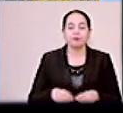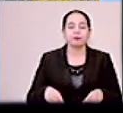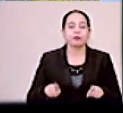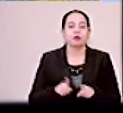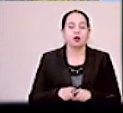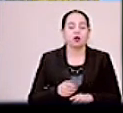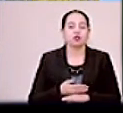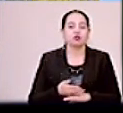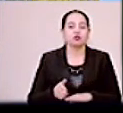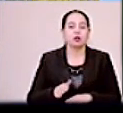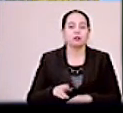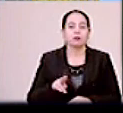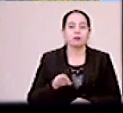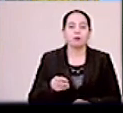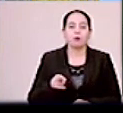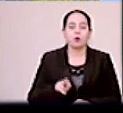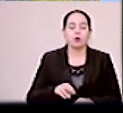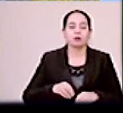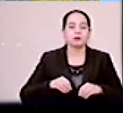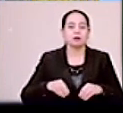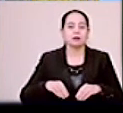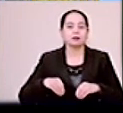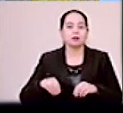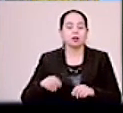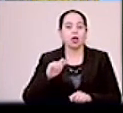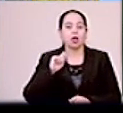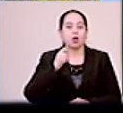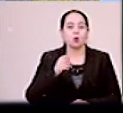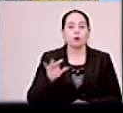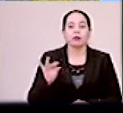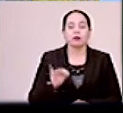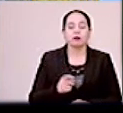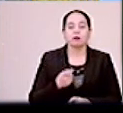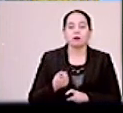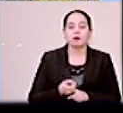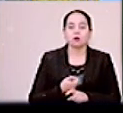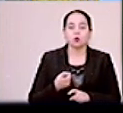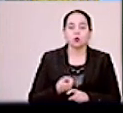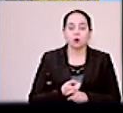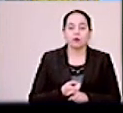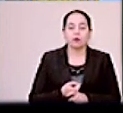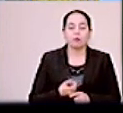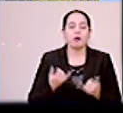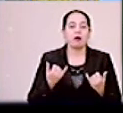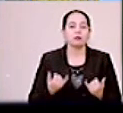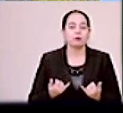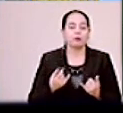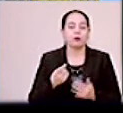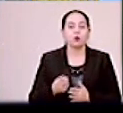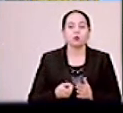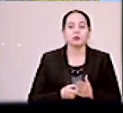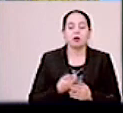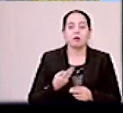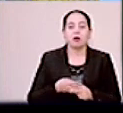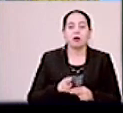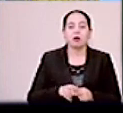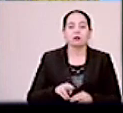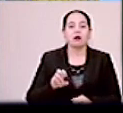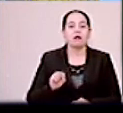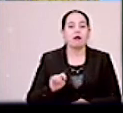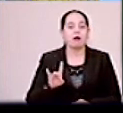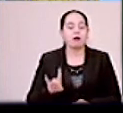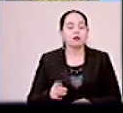такая часть поля, засеяна луком и картофелем. Ну а теперь узнаем это в